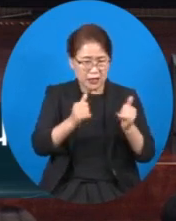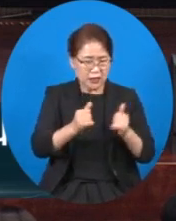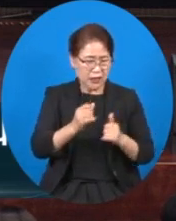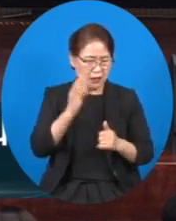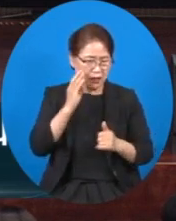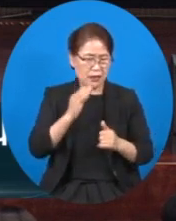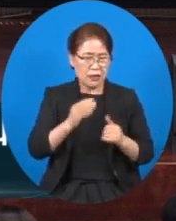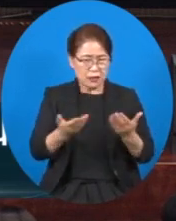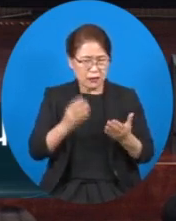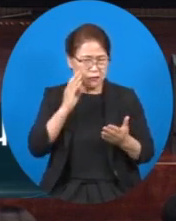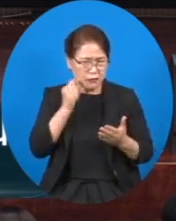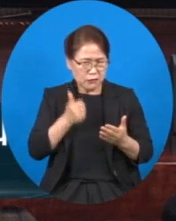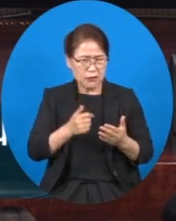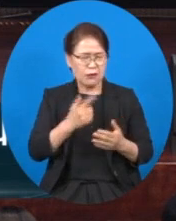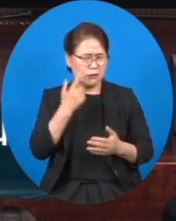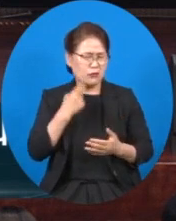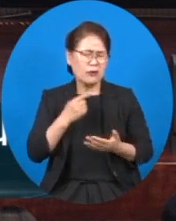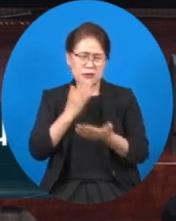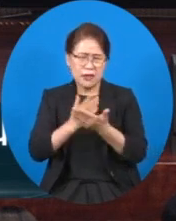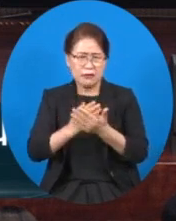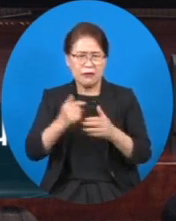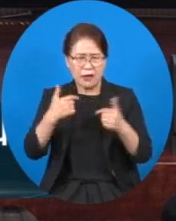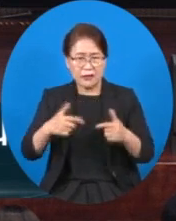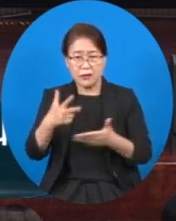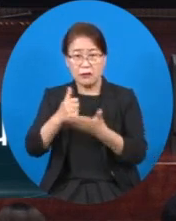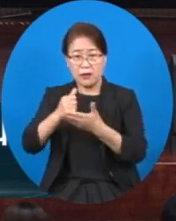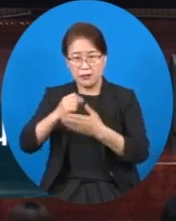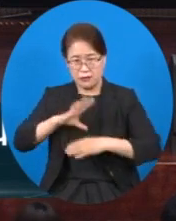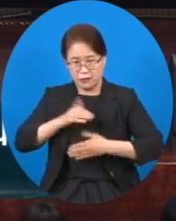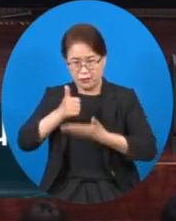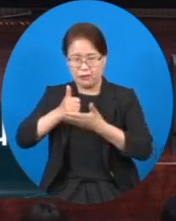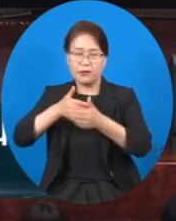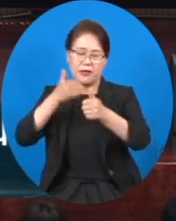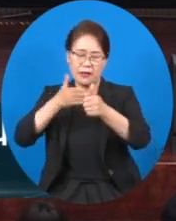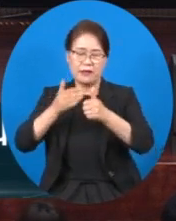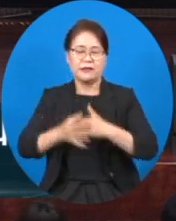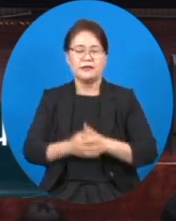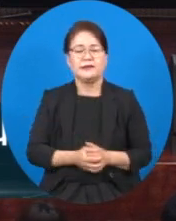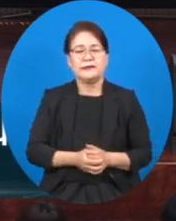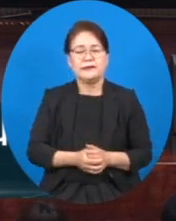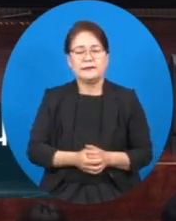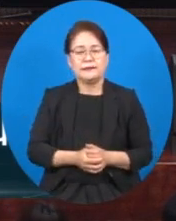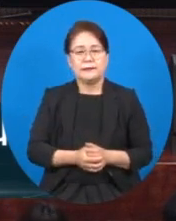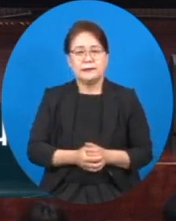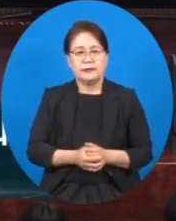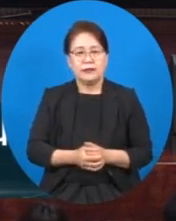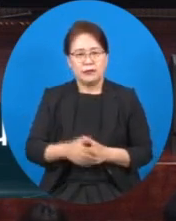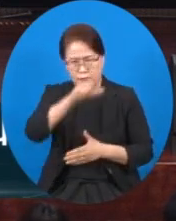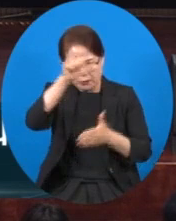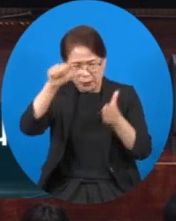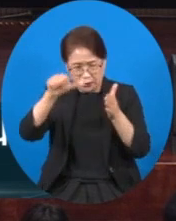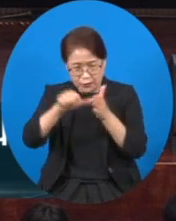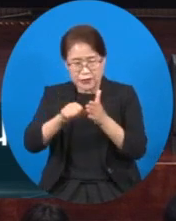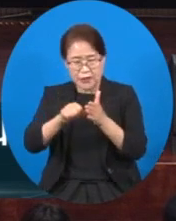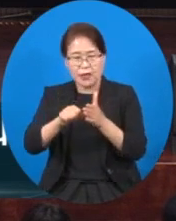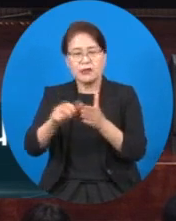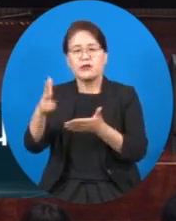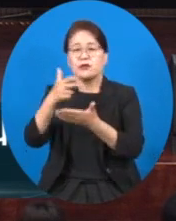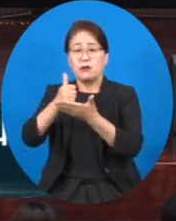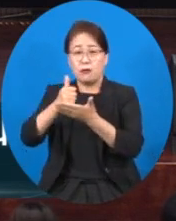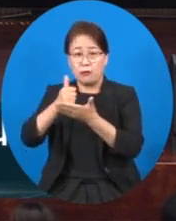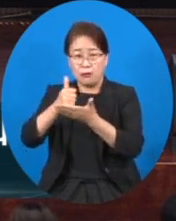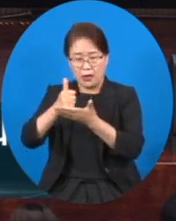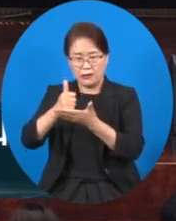말고 항상 여호와를 경외하라. 예. 우리 한번 따라서 합시다. 평생 여호와를 경외하라.